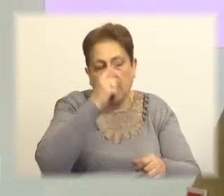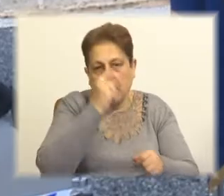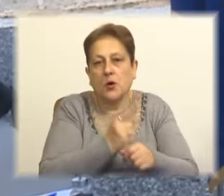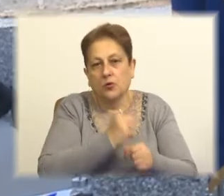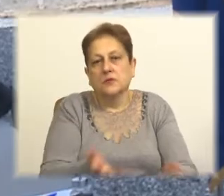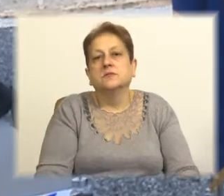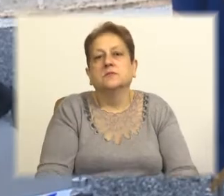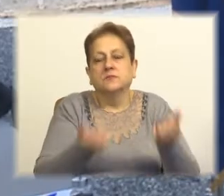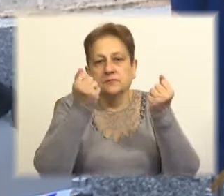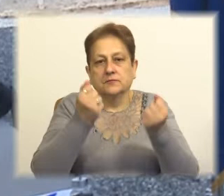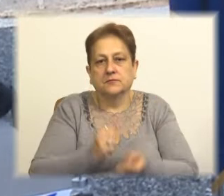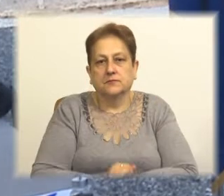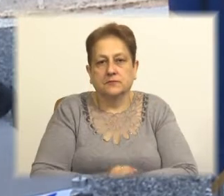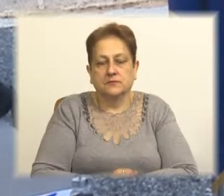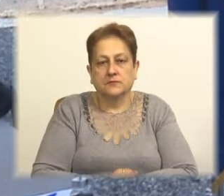քույրերին։